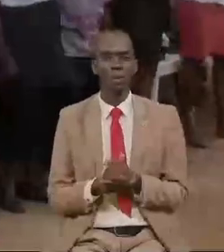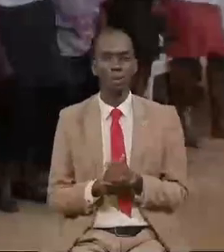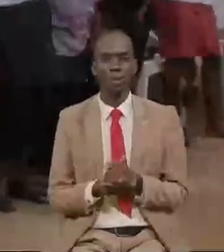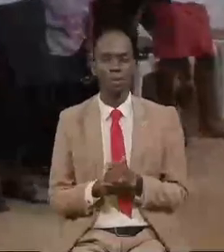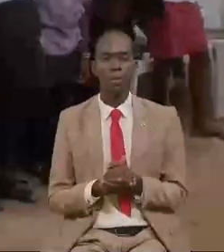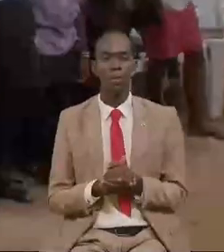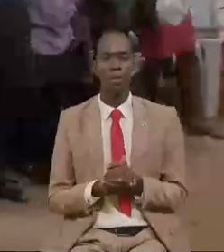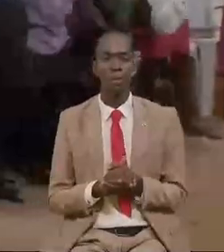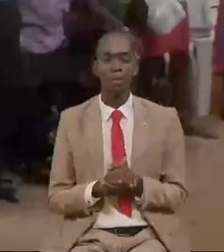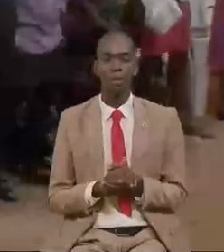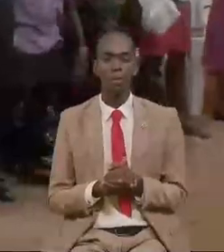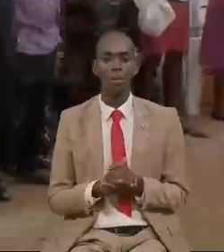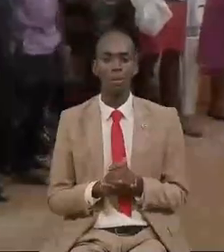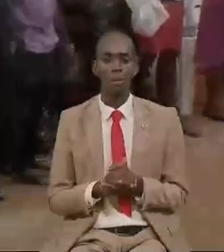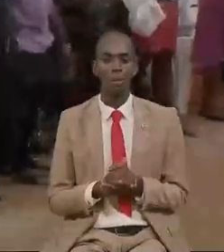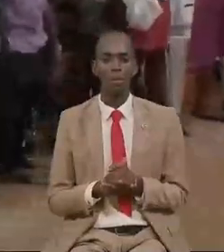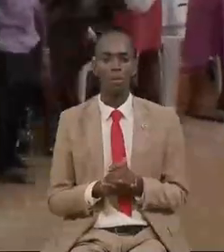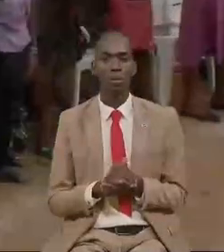Sa parole de promesse dans ta vie.